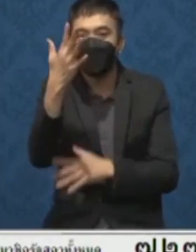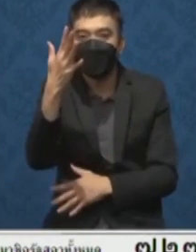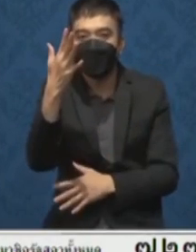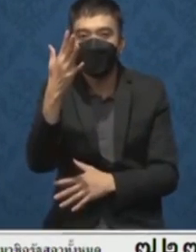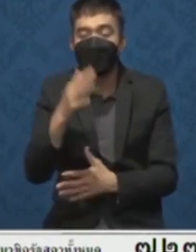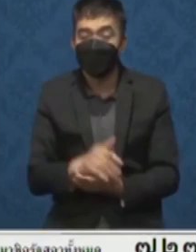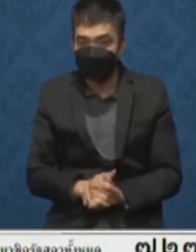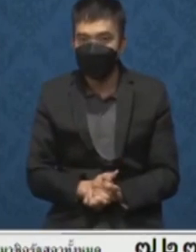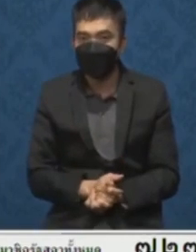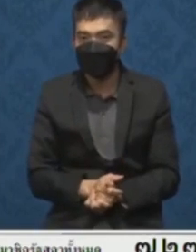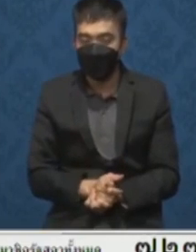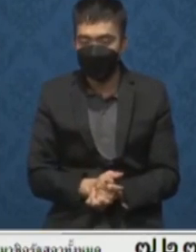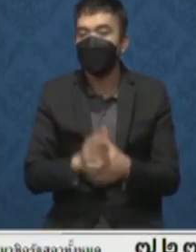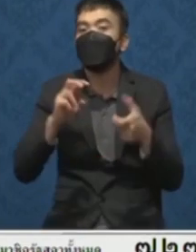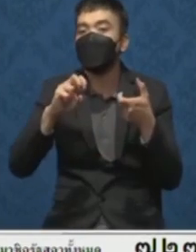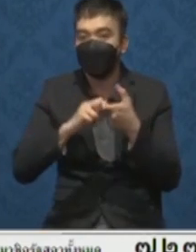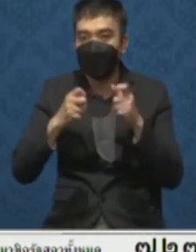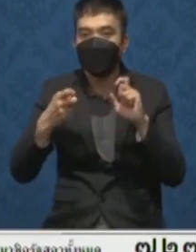นี่เป็นปัญหา